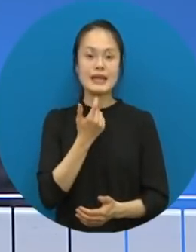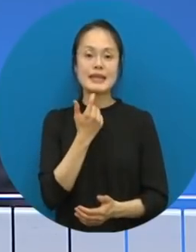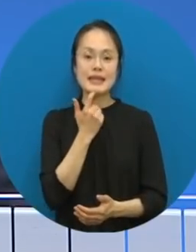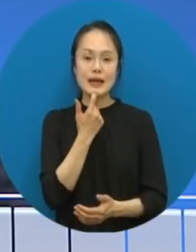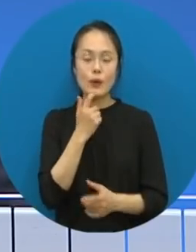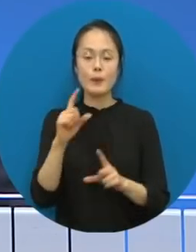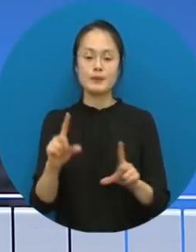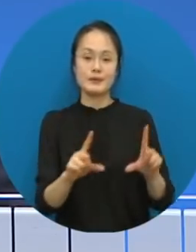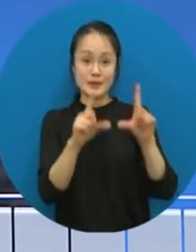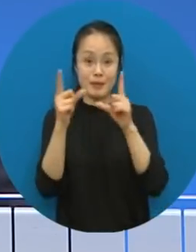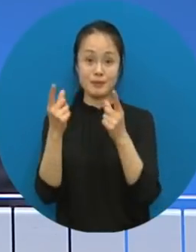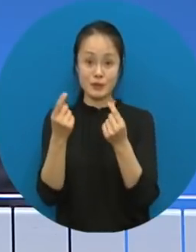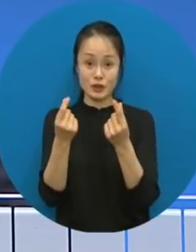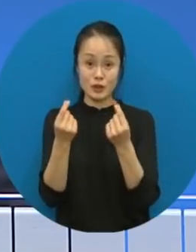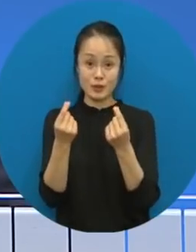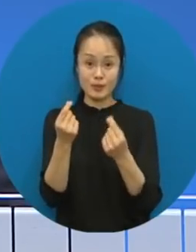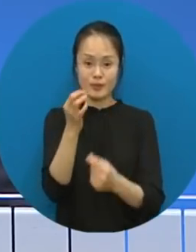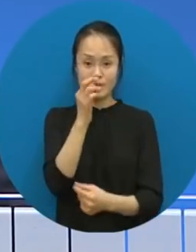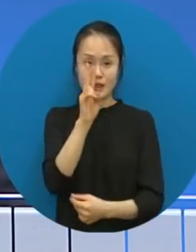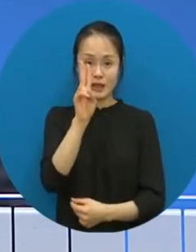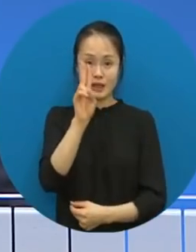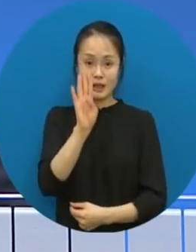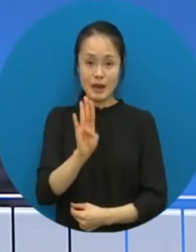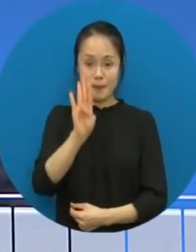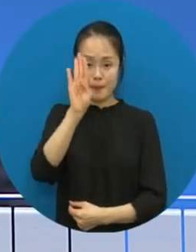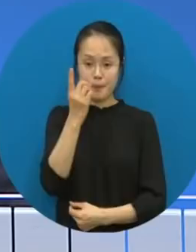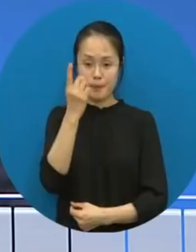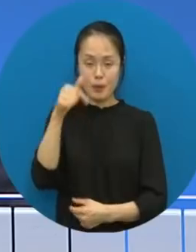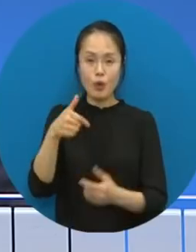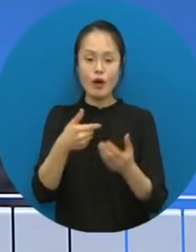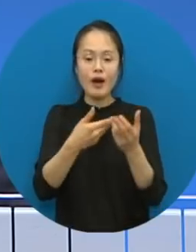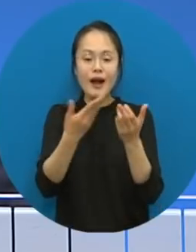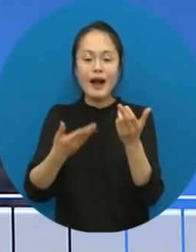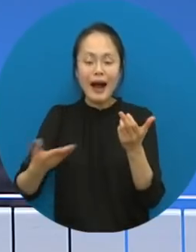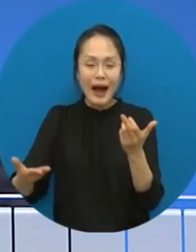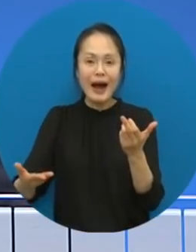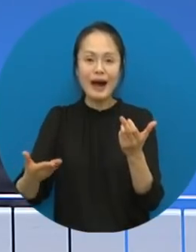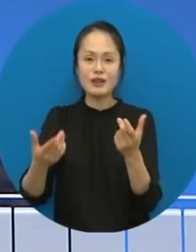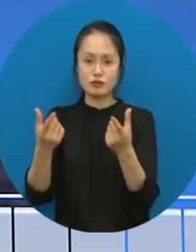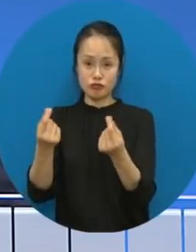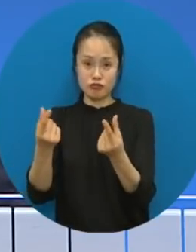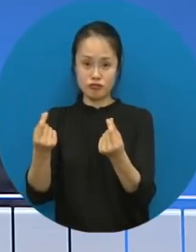그 얍복강가의 흐름이 여러분에게도 있었게 됐기를 예수님의 축복하며 기도합니다.